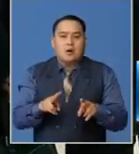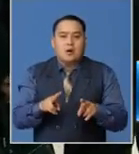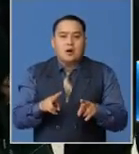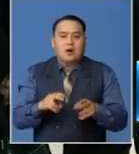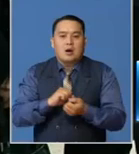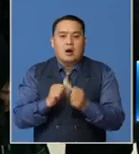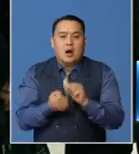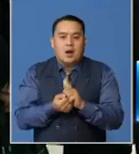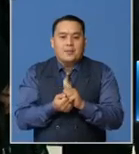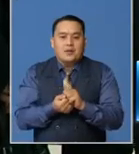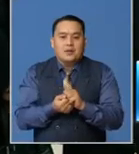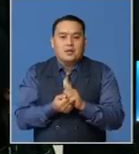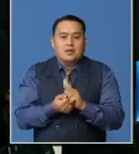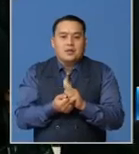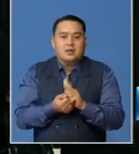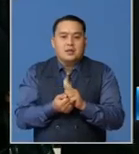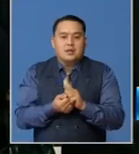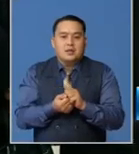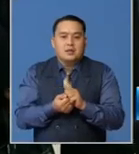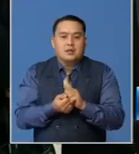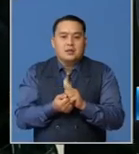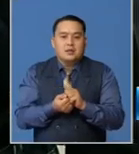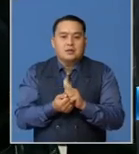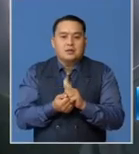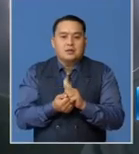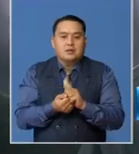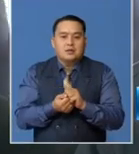комиссар мы пойдем и